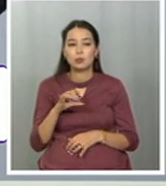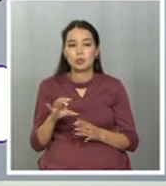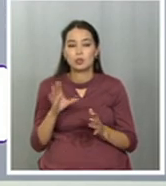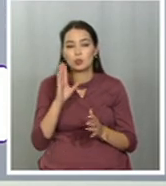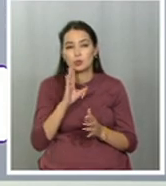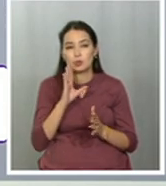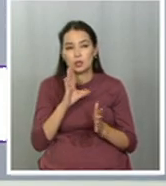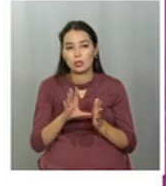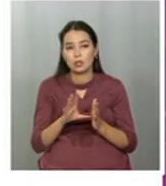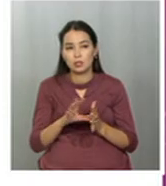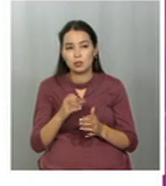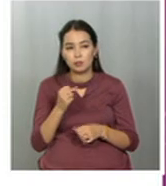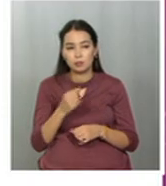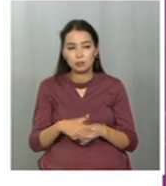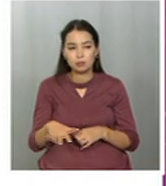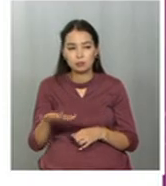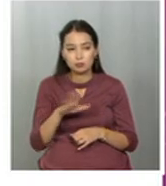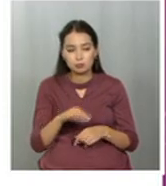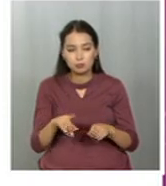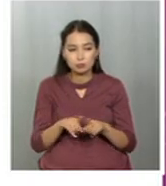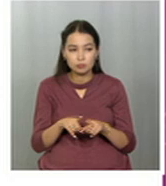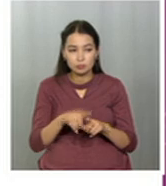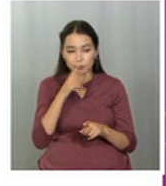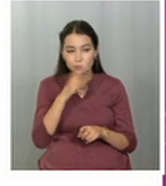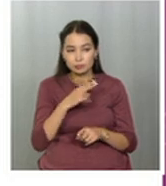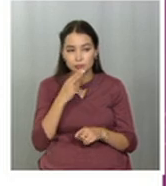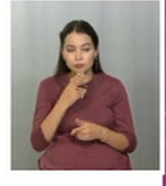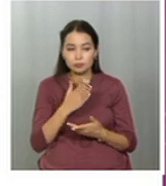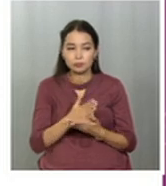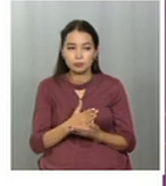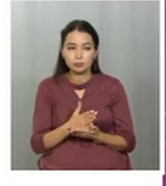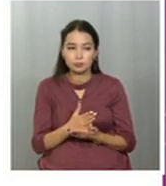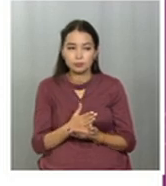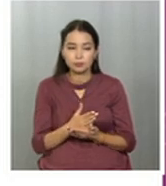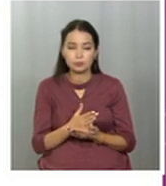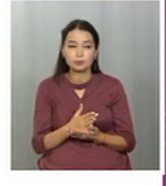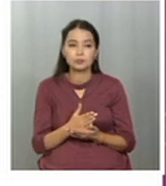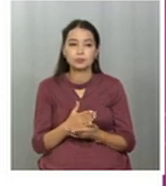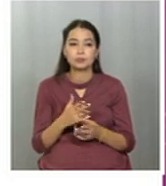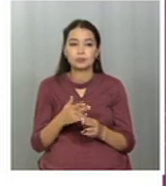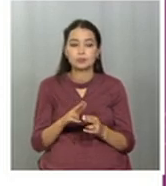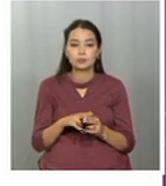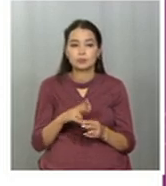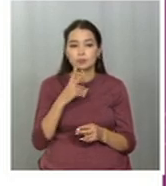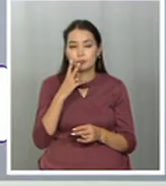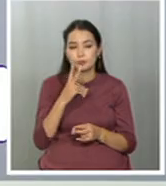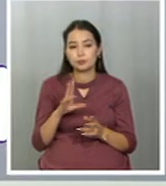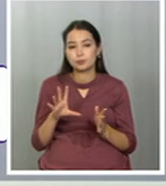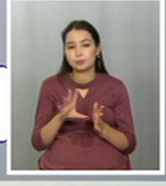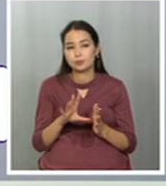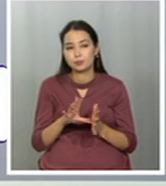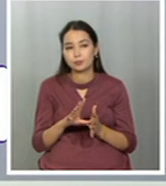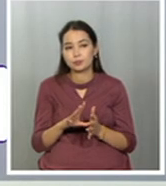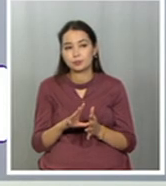қосалқы станция ретінде салынған. Бұл арқылы экранда көріп отырғандарымыздай электр қуатын